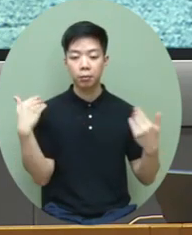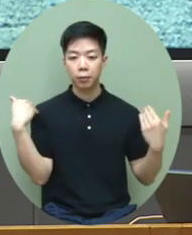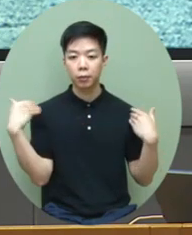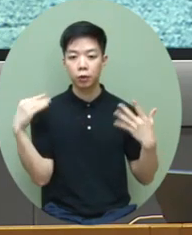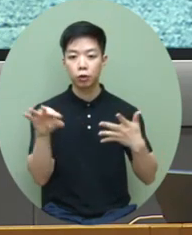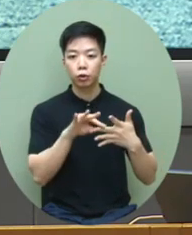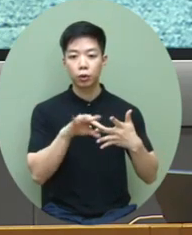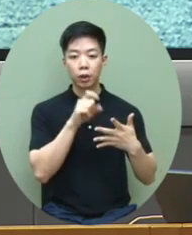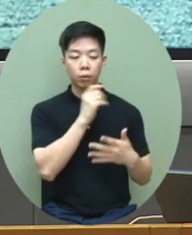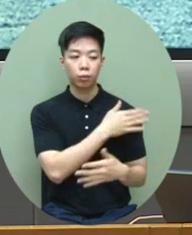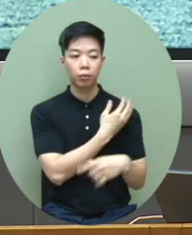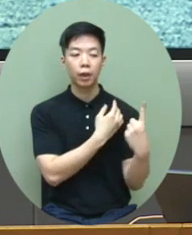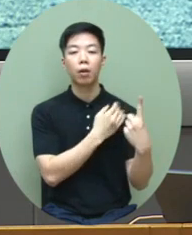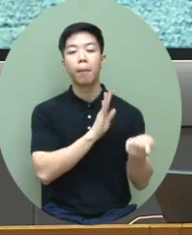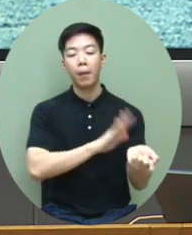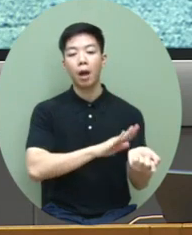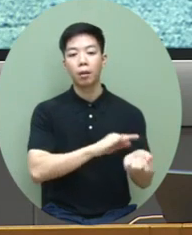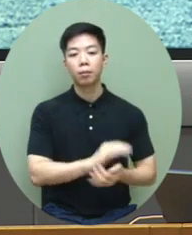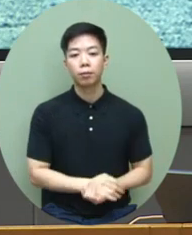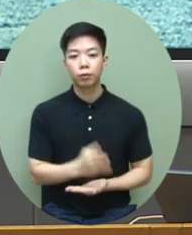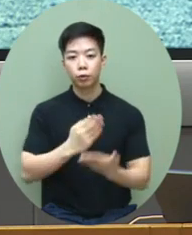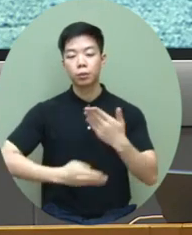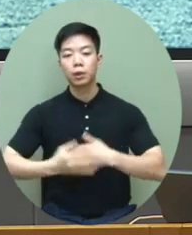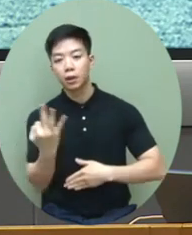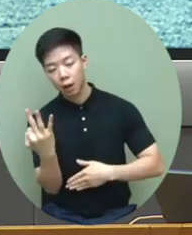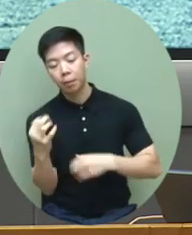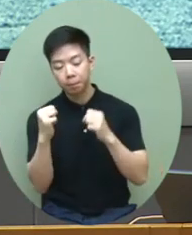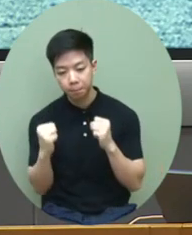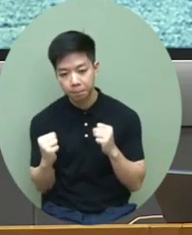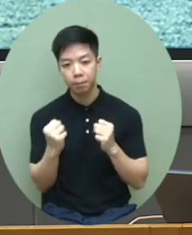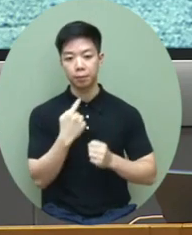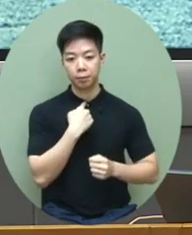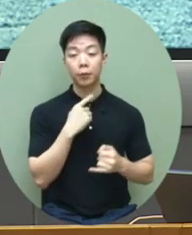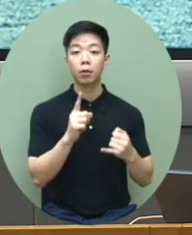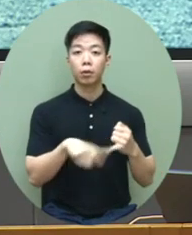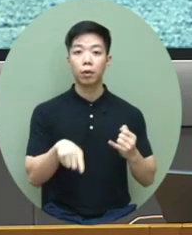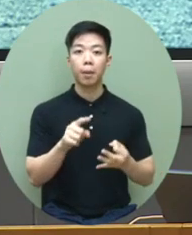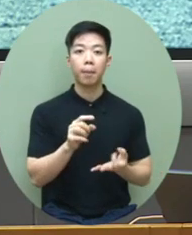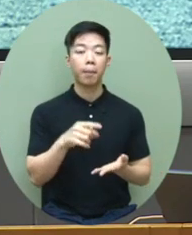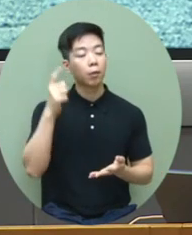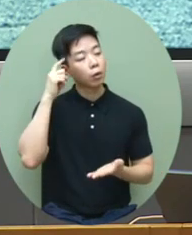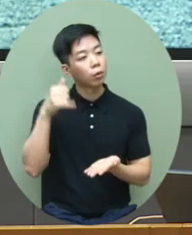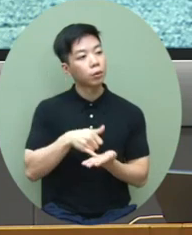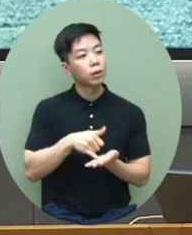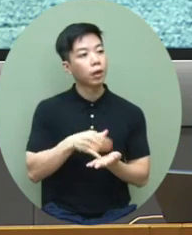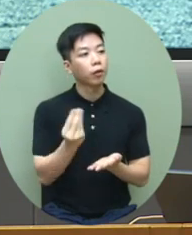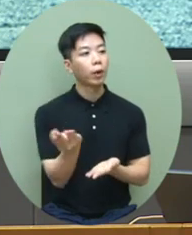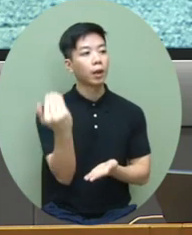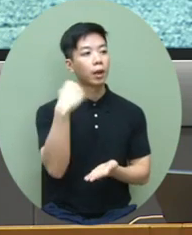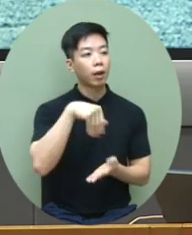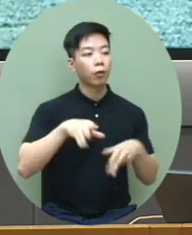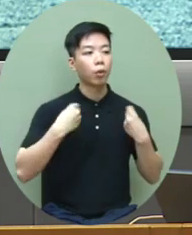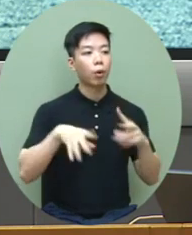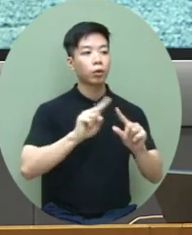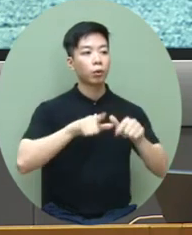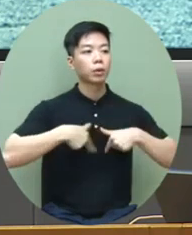工作人員確診，有3位院友需要接受檢疫。另外最後一間係康智粉嶺綜合復康中心喺北區，